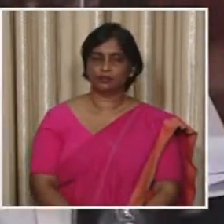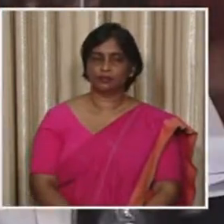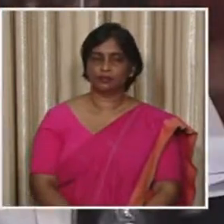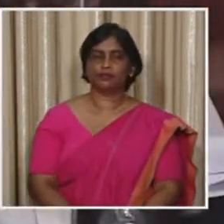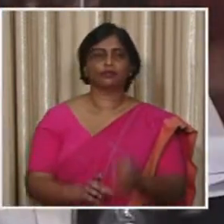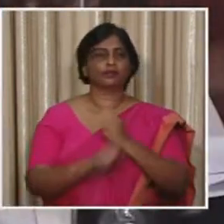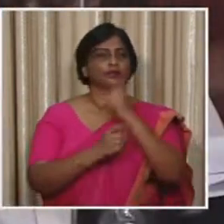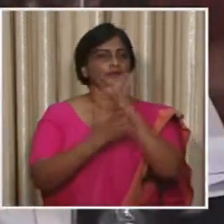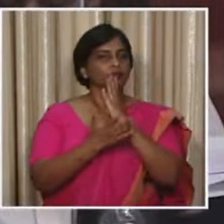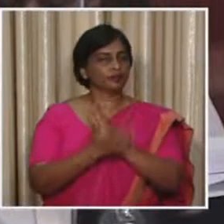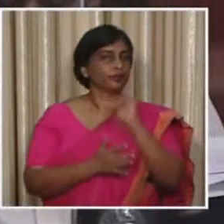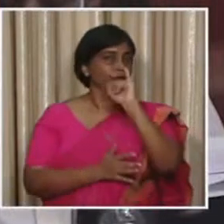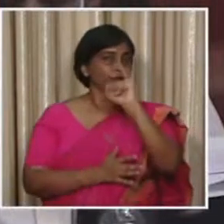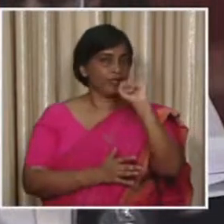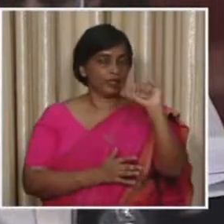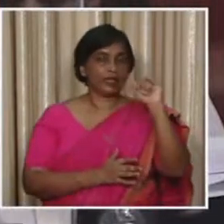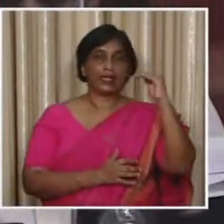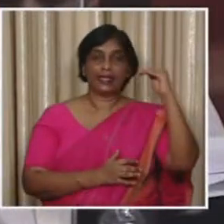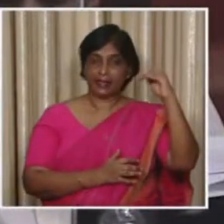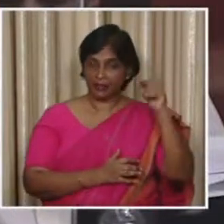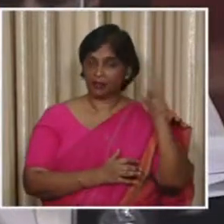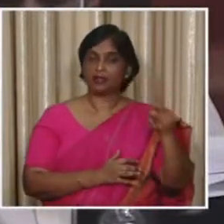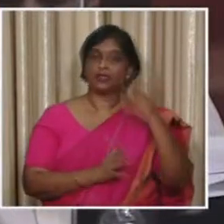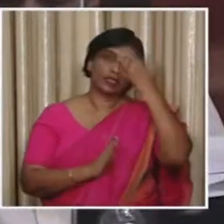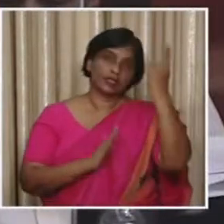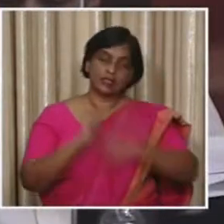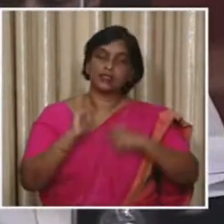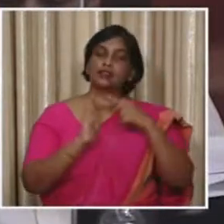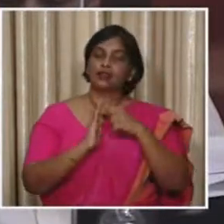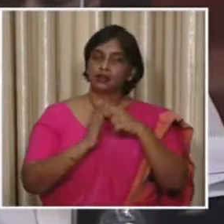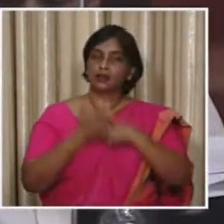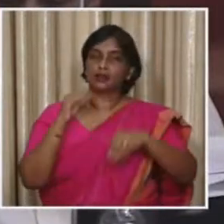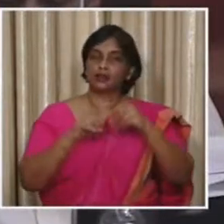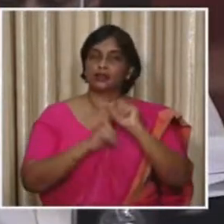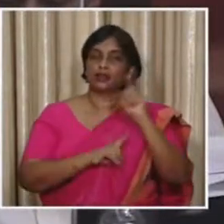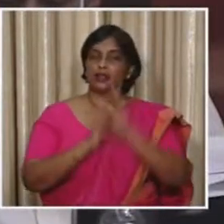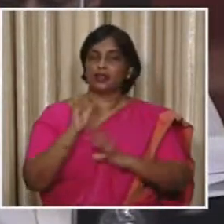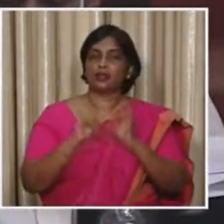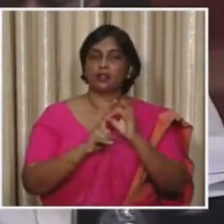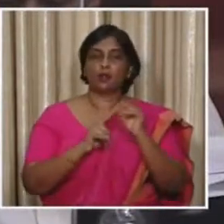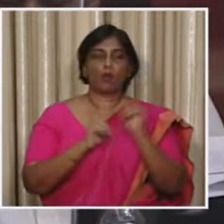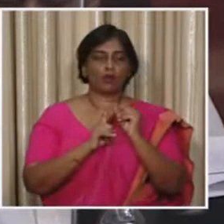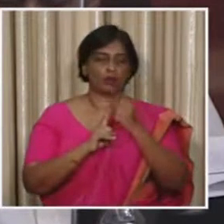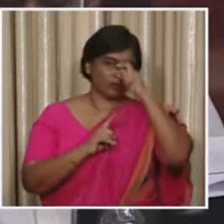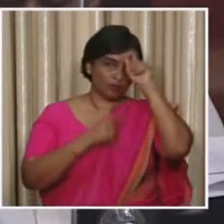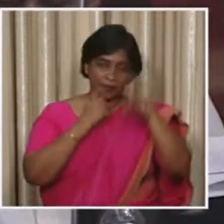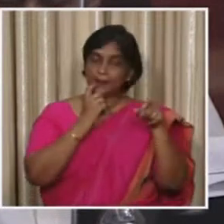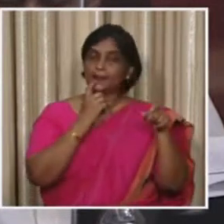ආණ්ඩු ක්‍රම ව්‍යවස්ථාවේ 60 ව්‍යවස්ථාව යටතේ යාපනයේ මැතිවරණ දිස්ත්‍රික් පාර්ලිමේන්තු මන්ත්‍රී ගරු ජීජී පොඩ්ලම්බල්